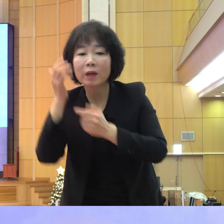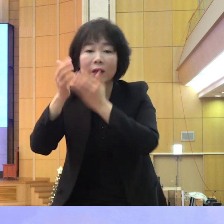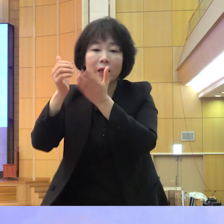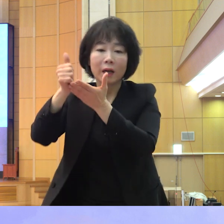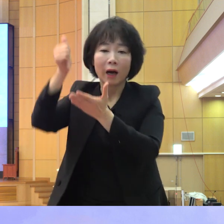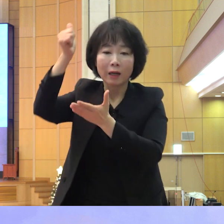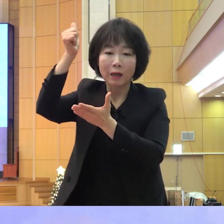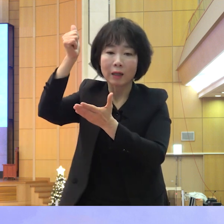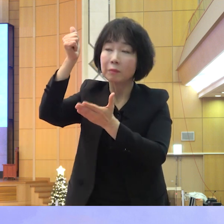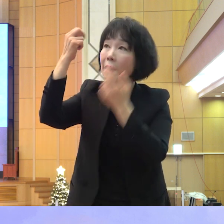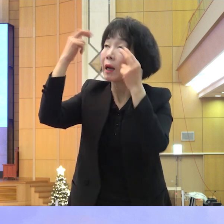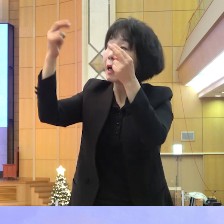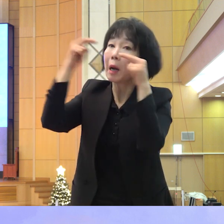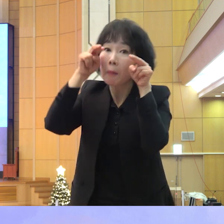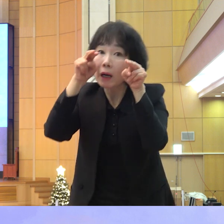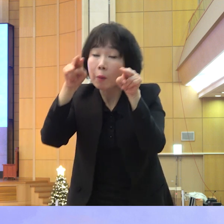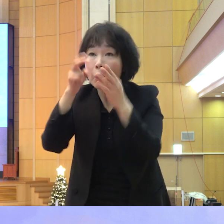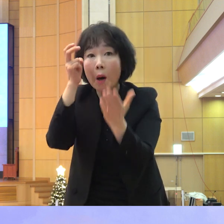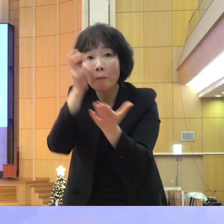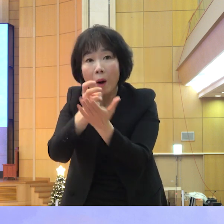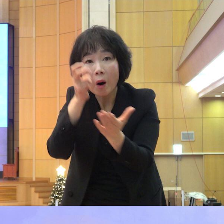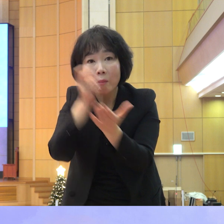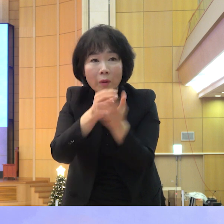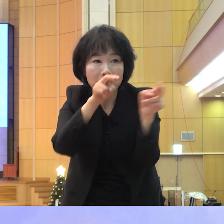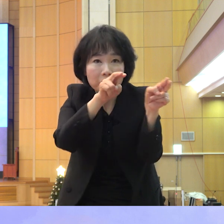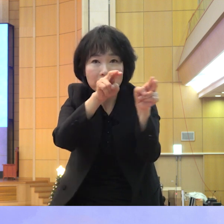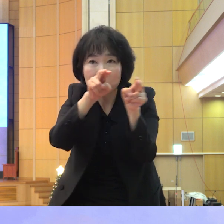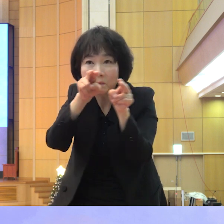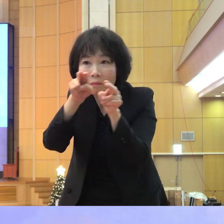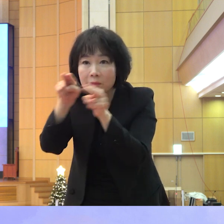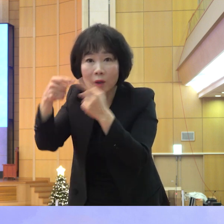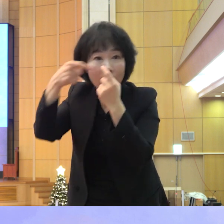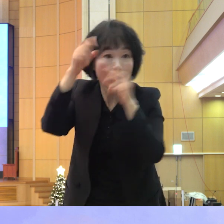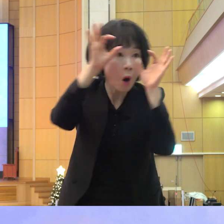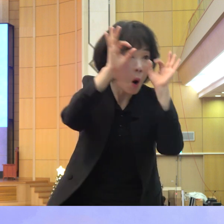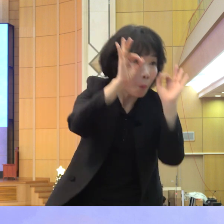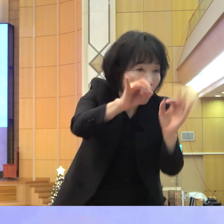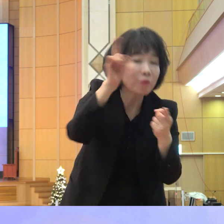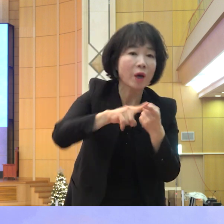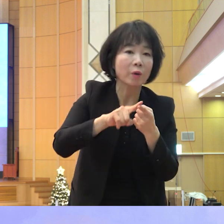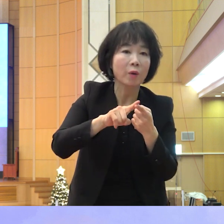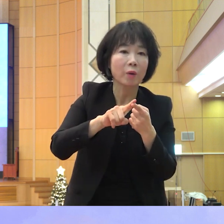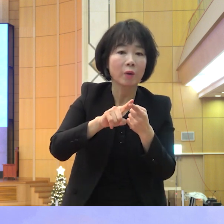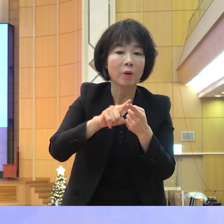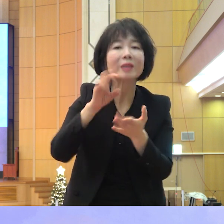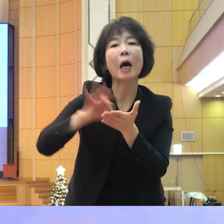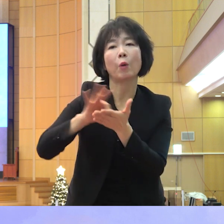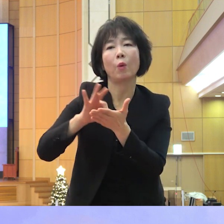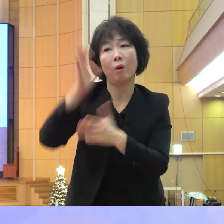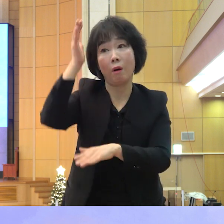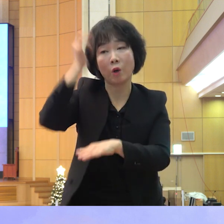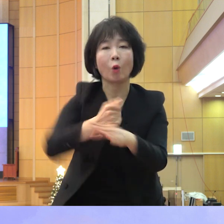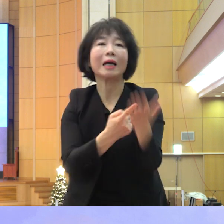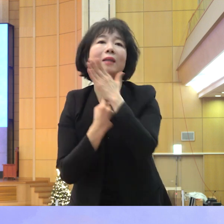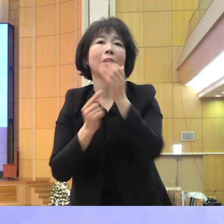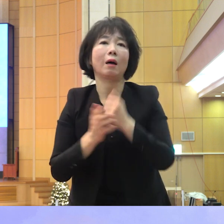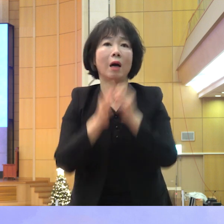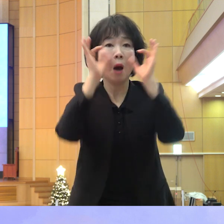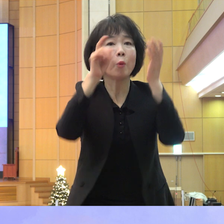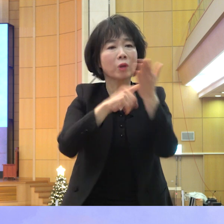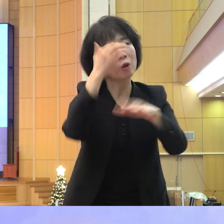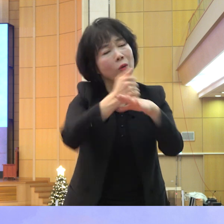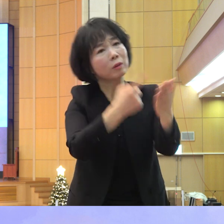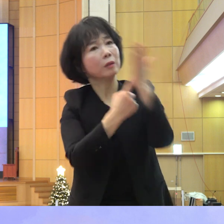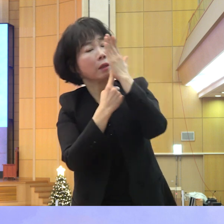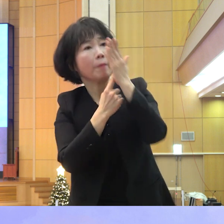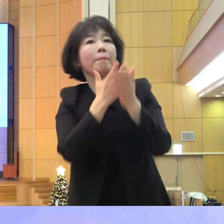하나님의 바라보는 법칙을 사용한 거야. 무엇을 보느냐? 결과가 어떻게 되느냐. 이걸